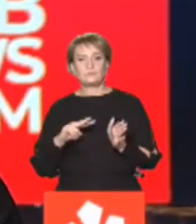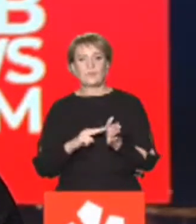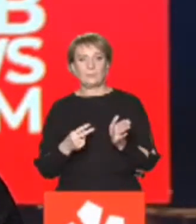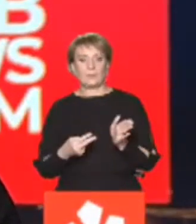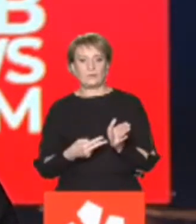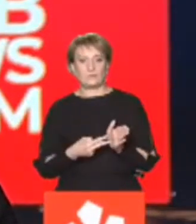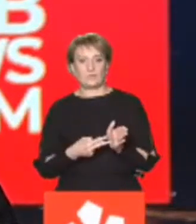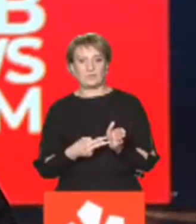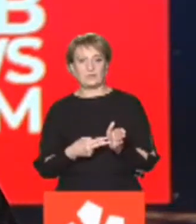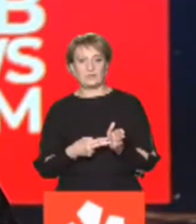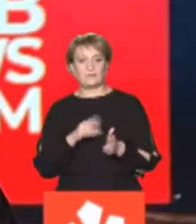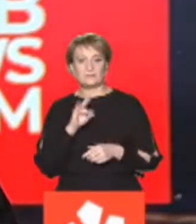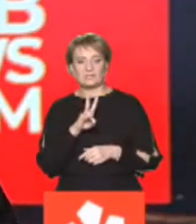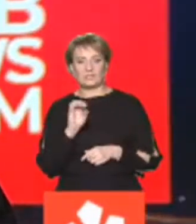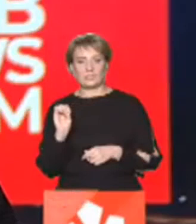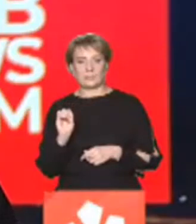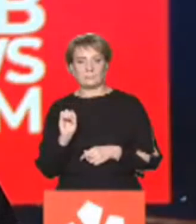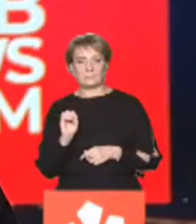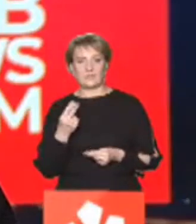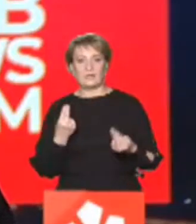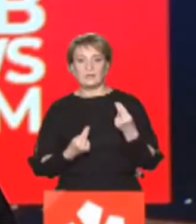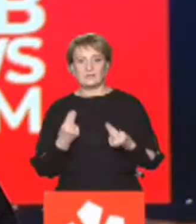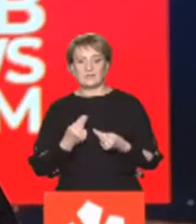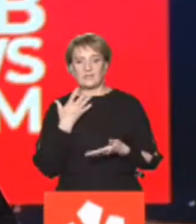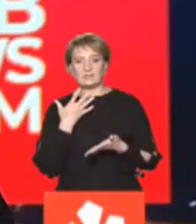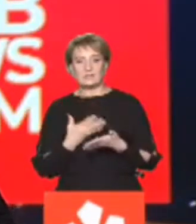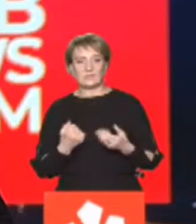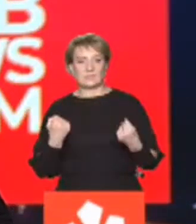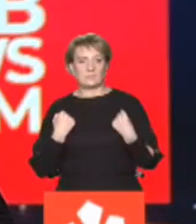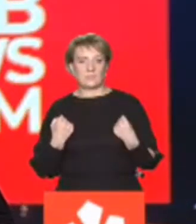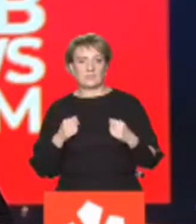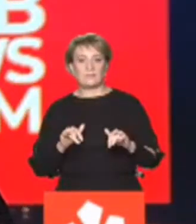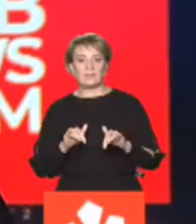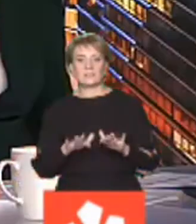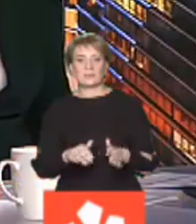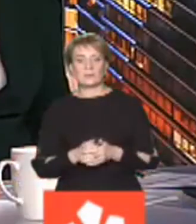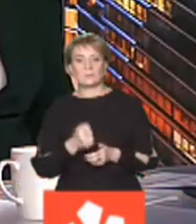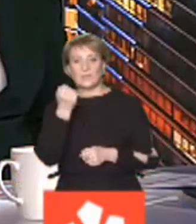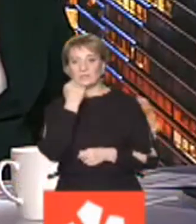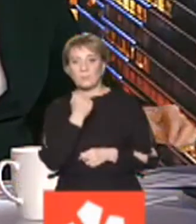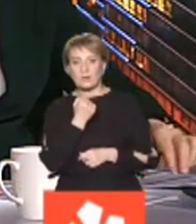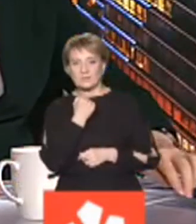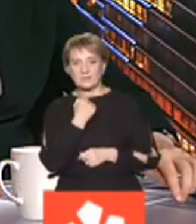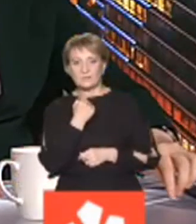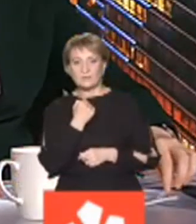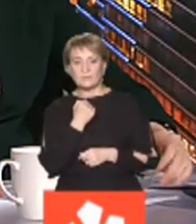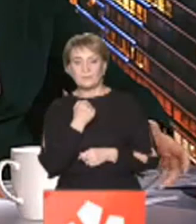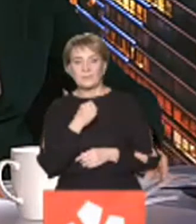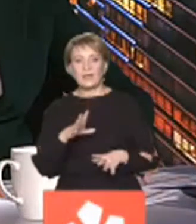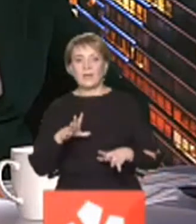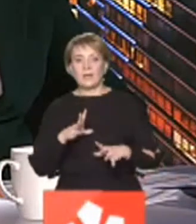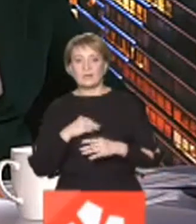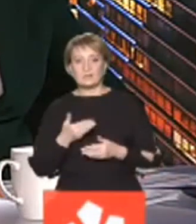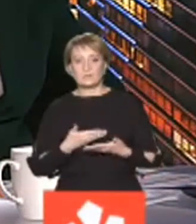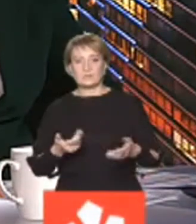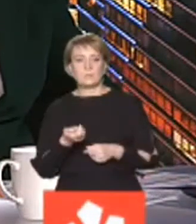планували все ж таки в січні зіграти свої спортивні заходи. Дякую. Дуже, Роман Сагай був разом із нами.